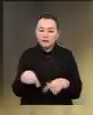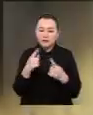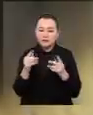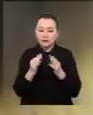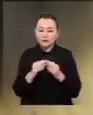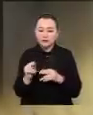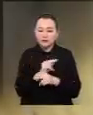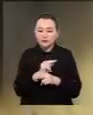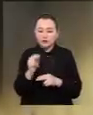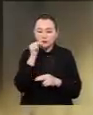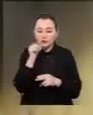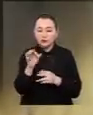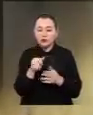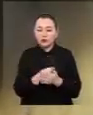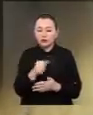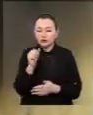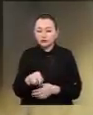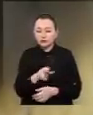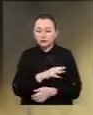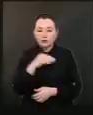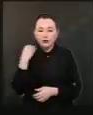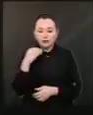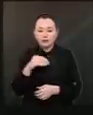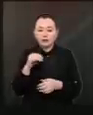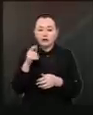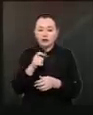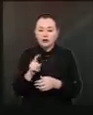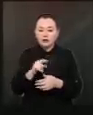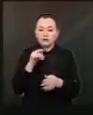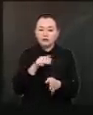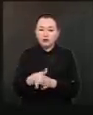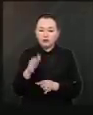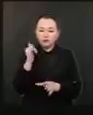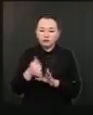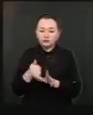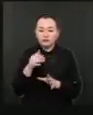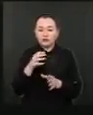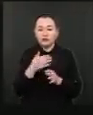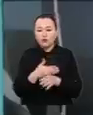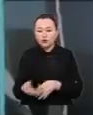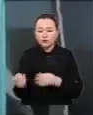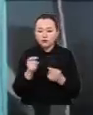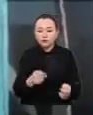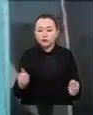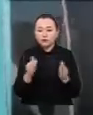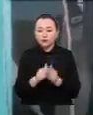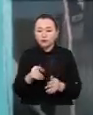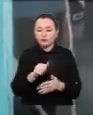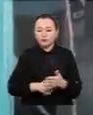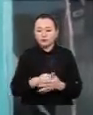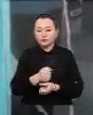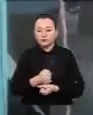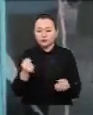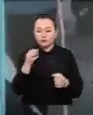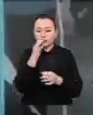дом. Мужчина незадолго до ЧП был в Актюбе, заправил газом баллон, который позже занес в дом. Это и спровоцировало взрыв,